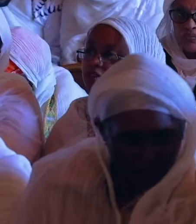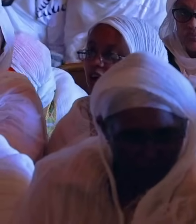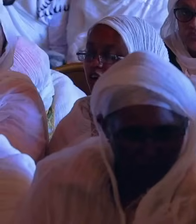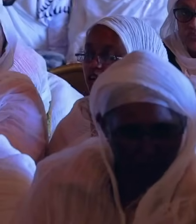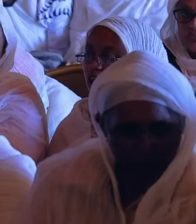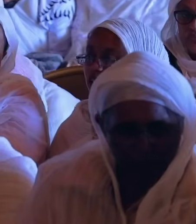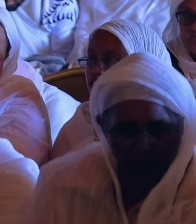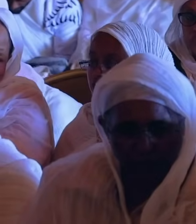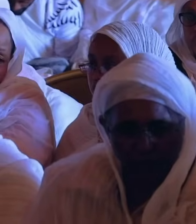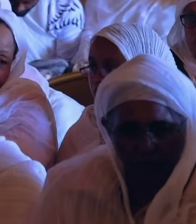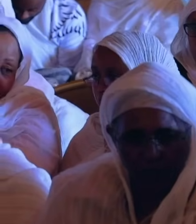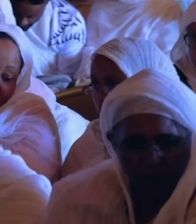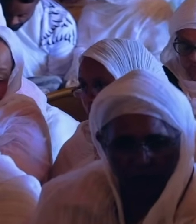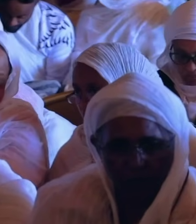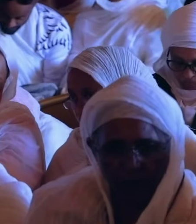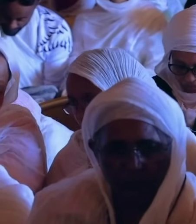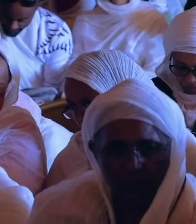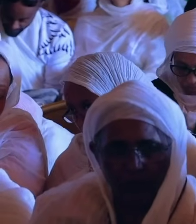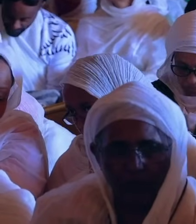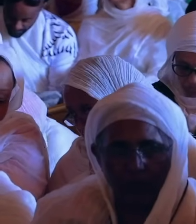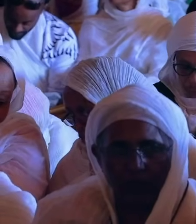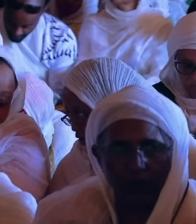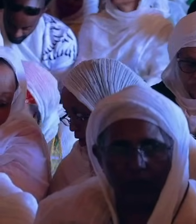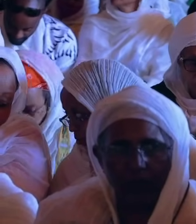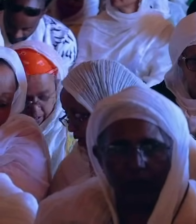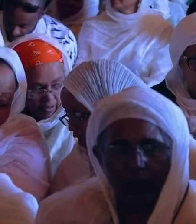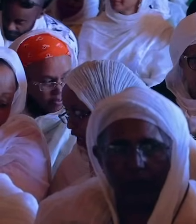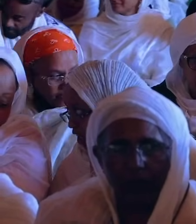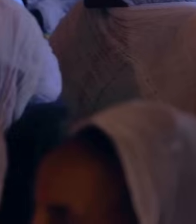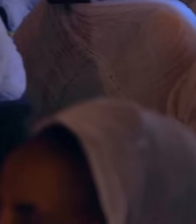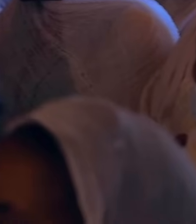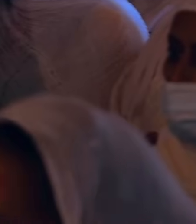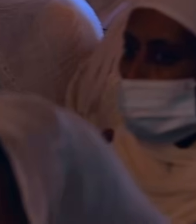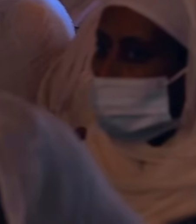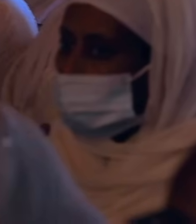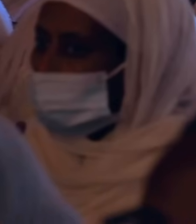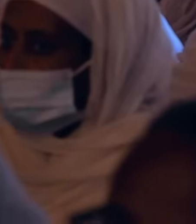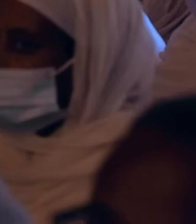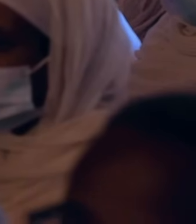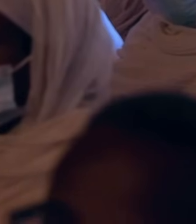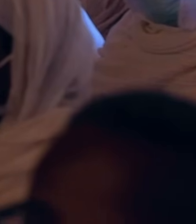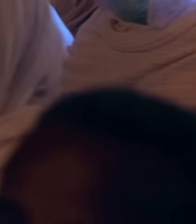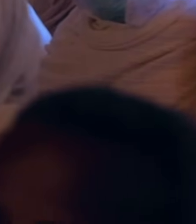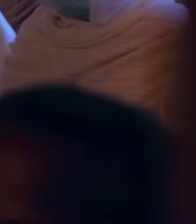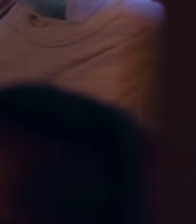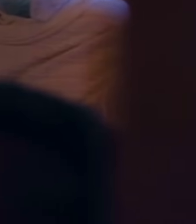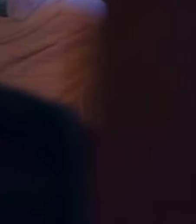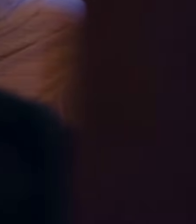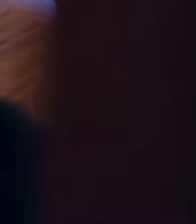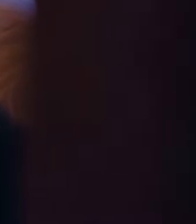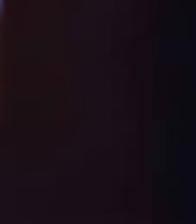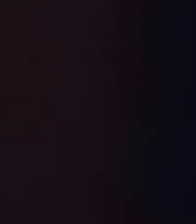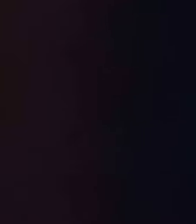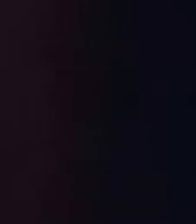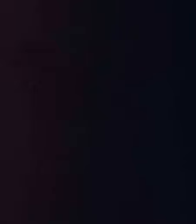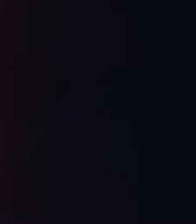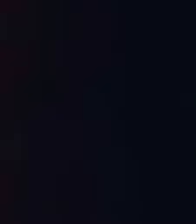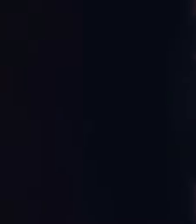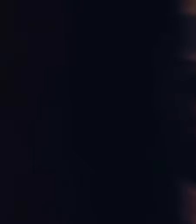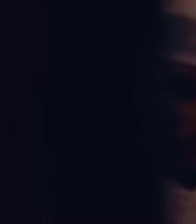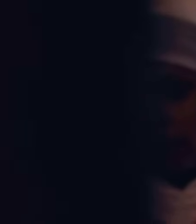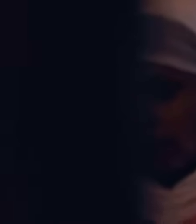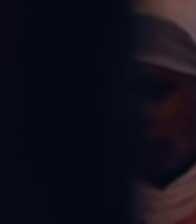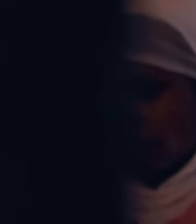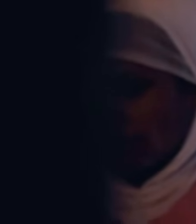ጾታ ሁለት ወገን ነው ወንድ ሴት ነው እንደምራ በከመት ያለበት ጾታን